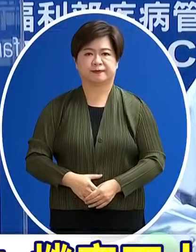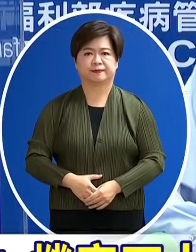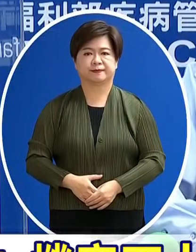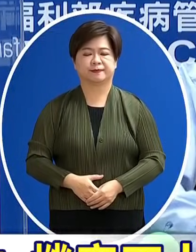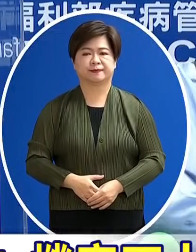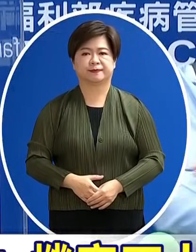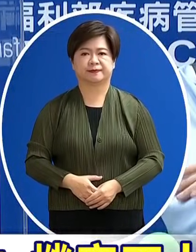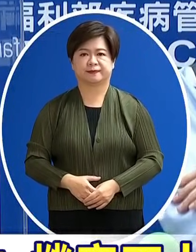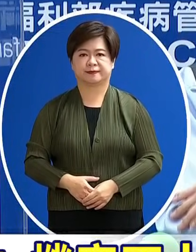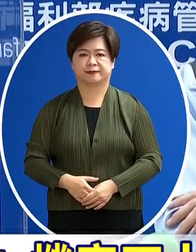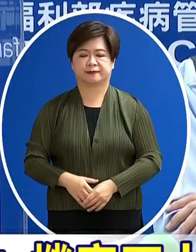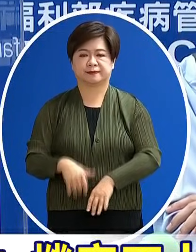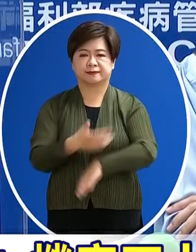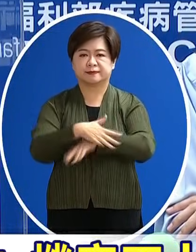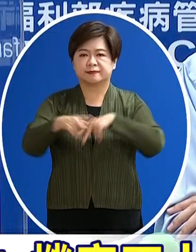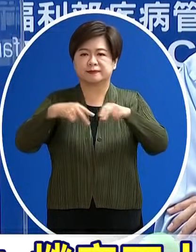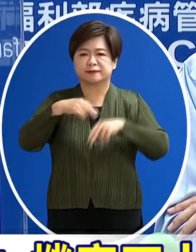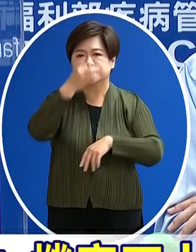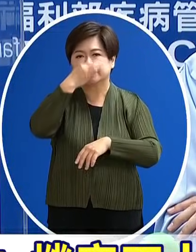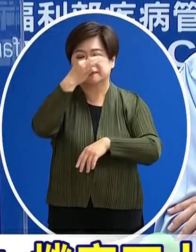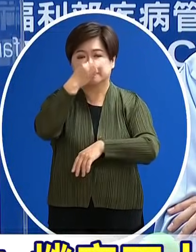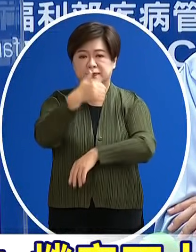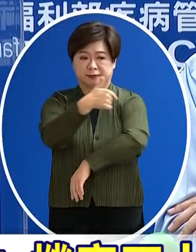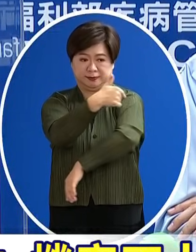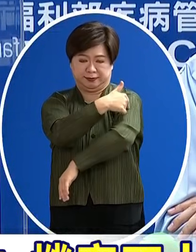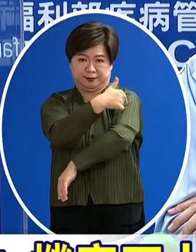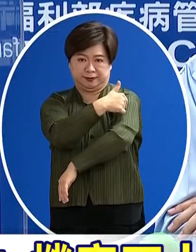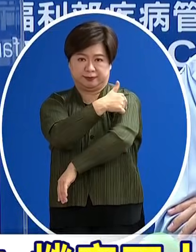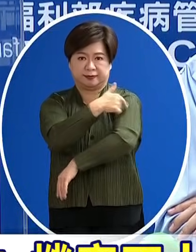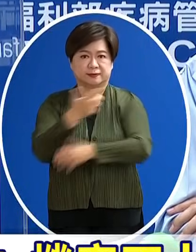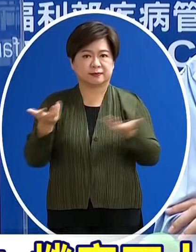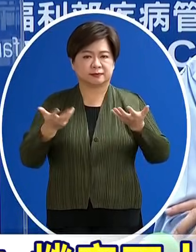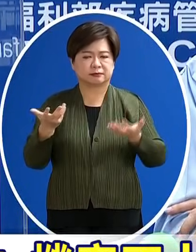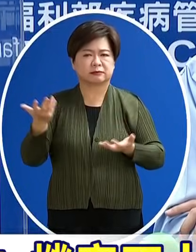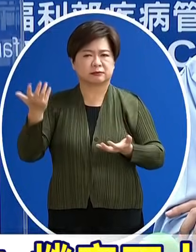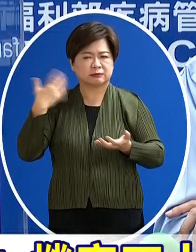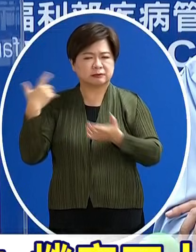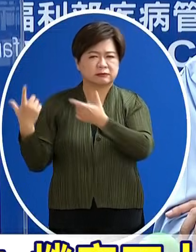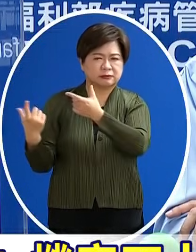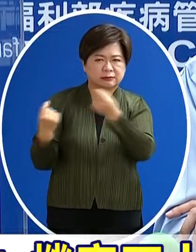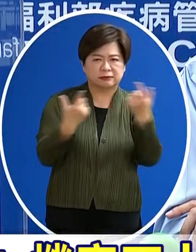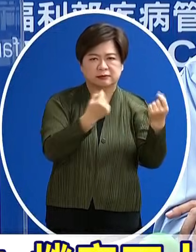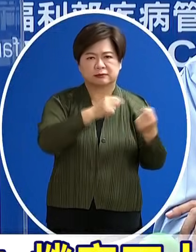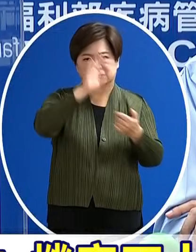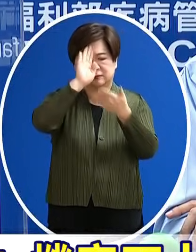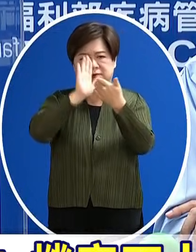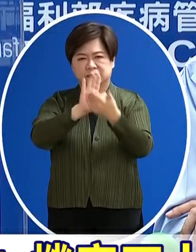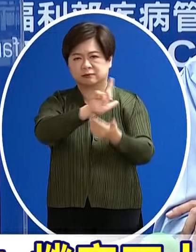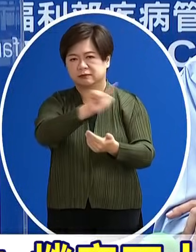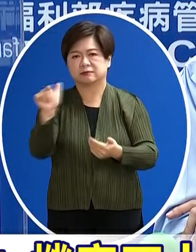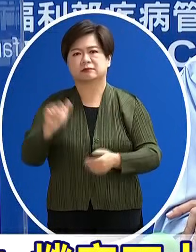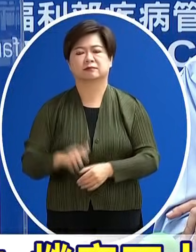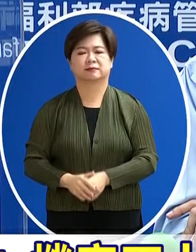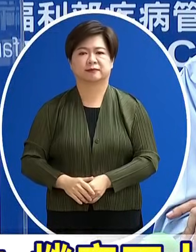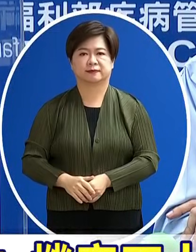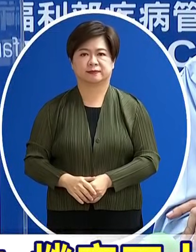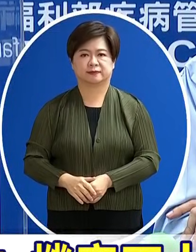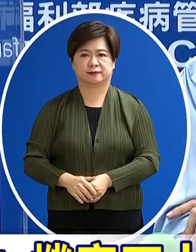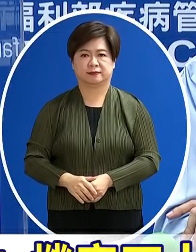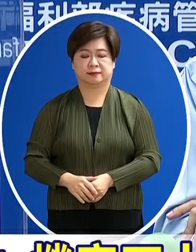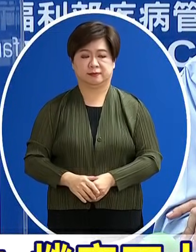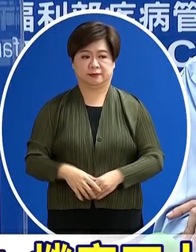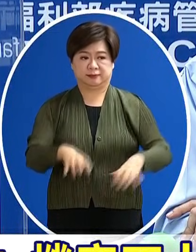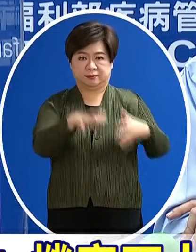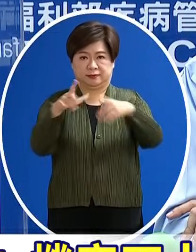在这个流感疫苗基本上就是我们例行性的一个防疫的物资。那世界大